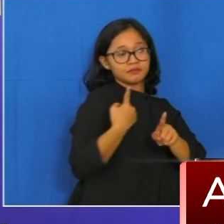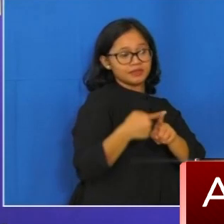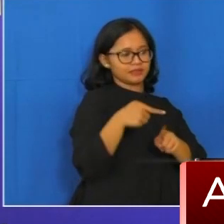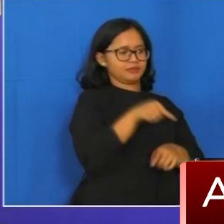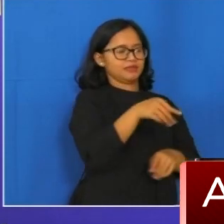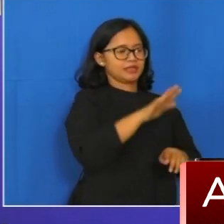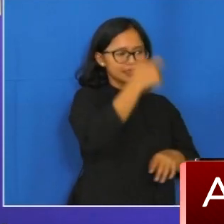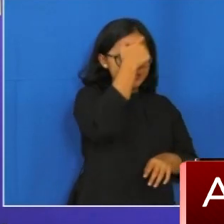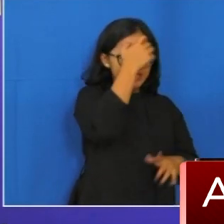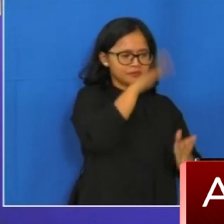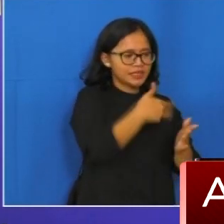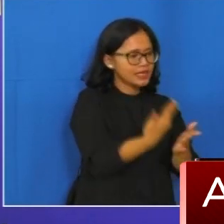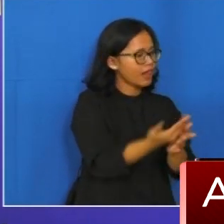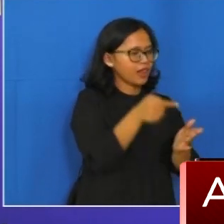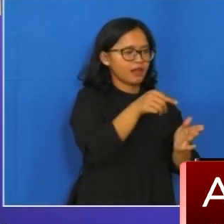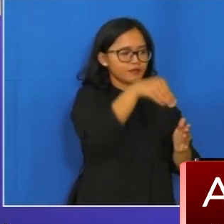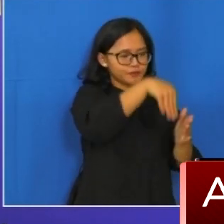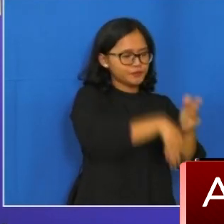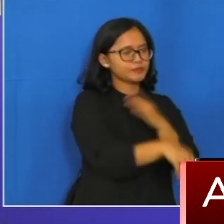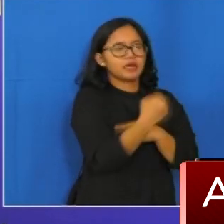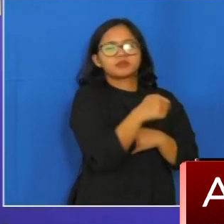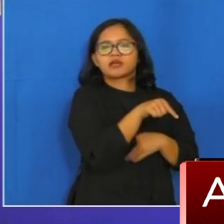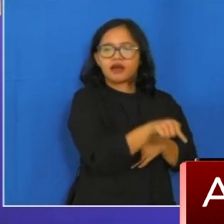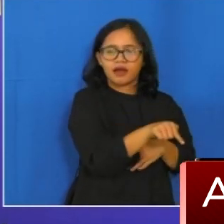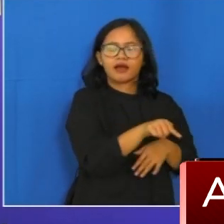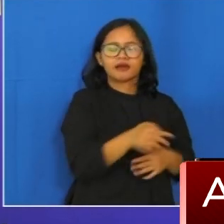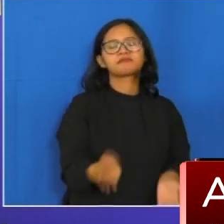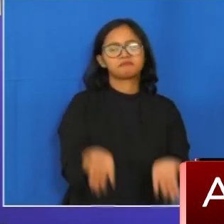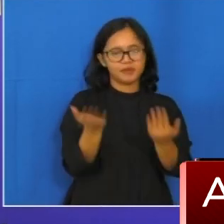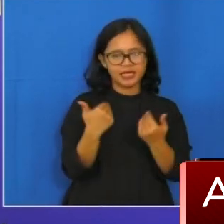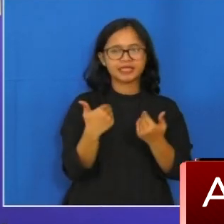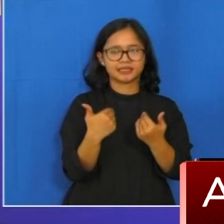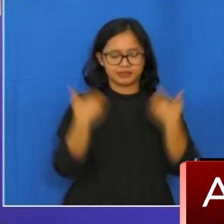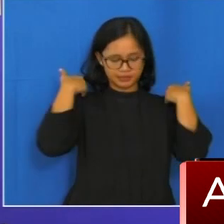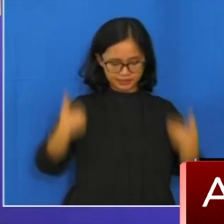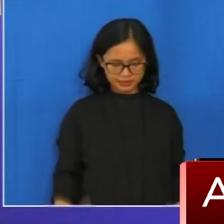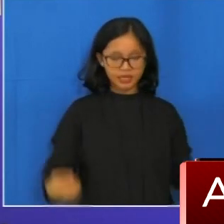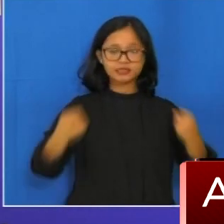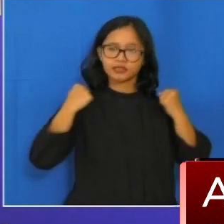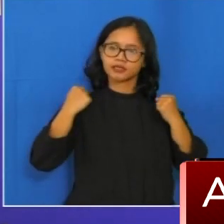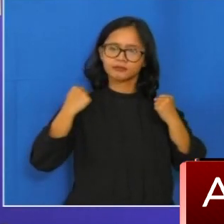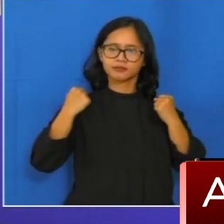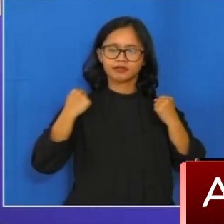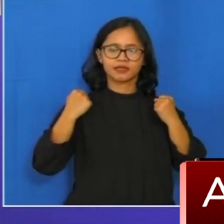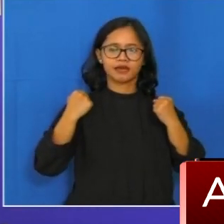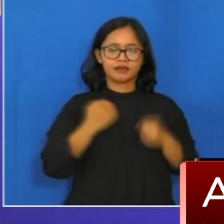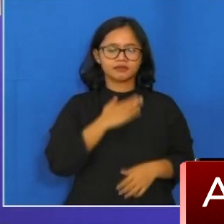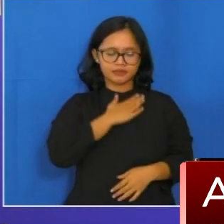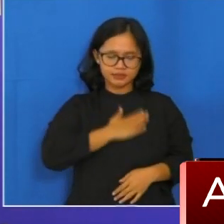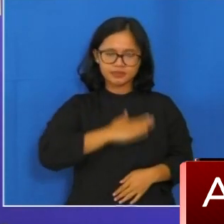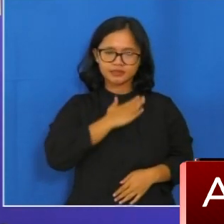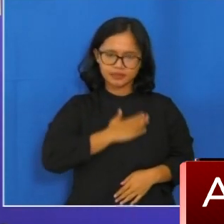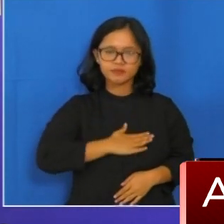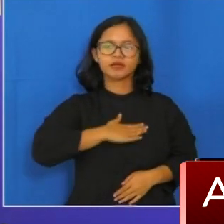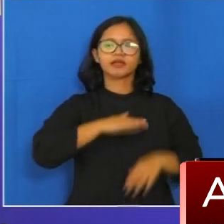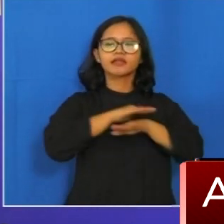meninggal karena copied 19 Mari Kita Lawan kopi dengan meningkatkan imunitas diri sabar dan tenang